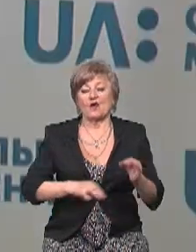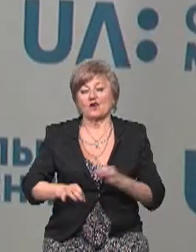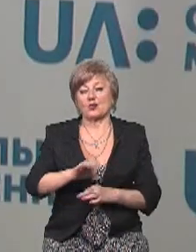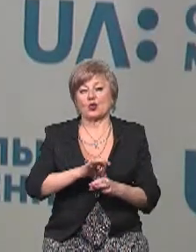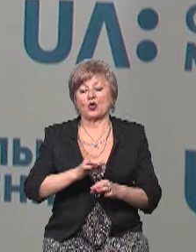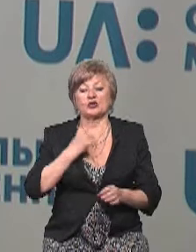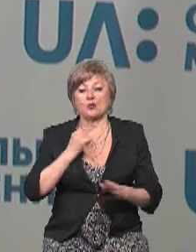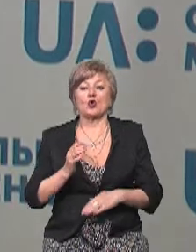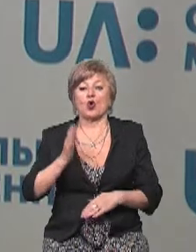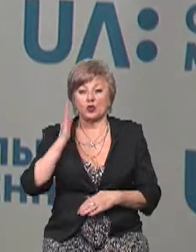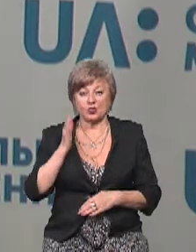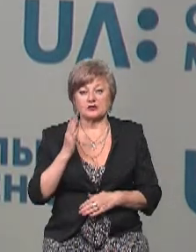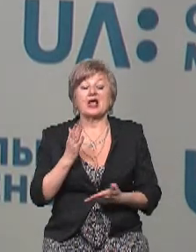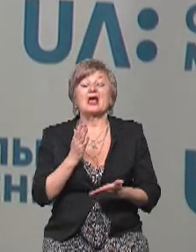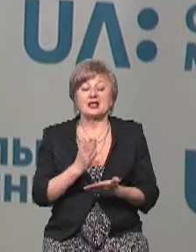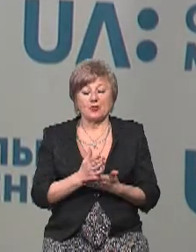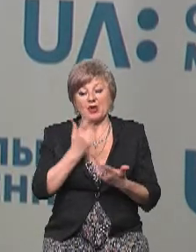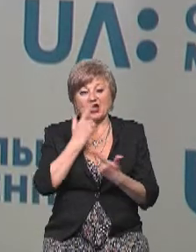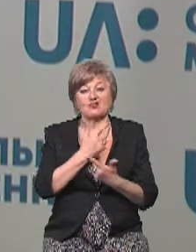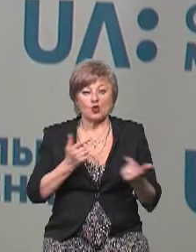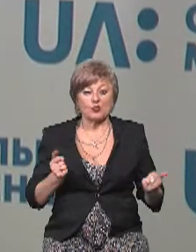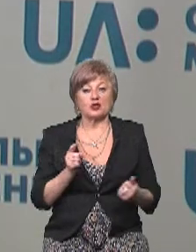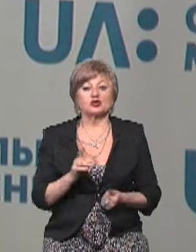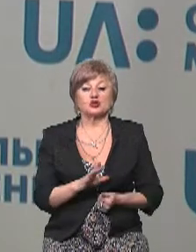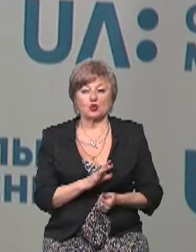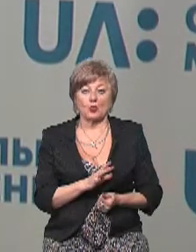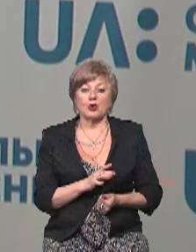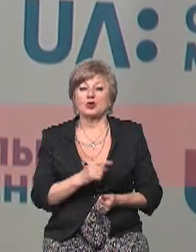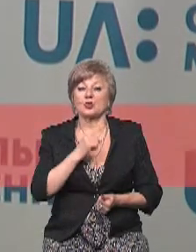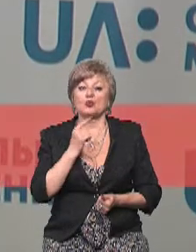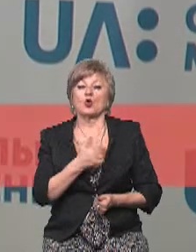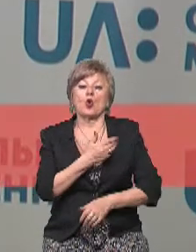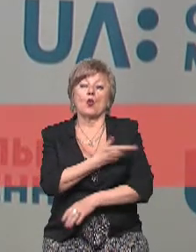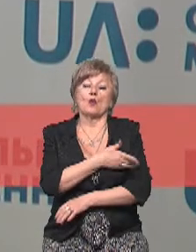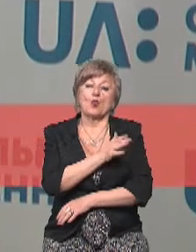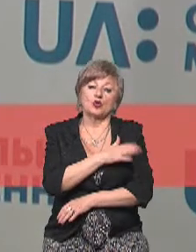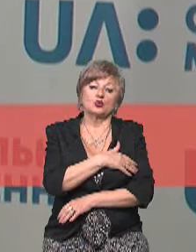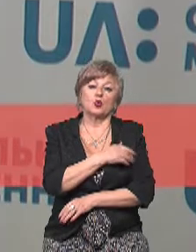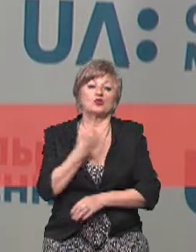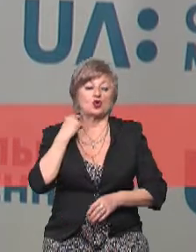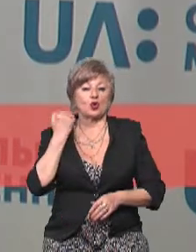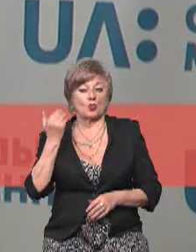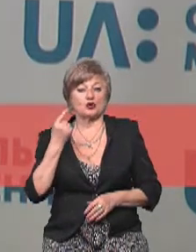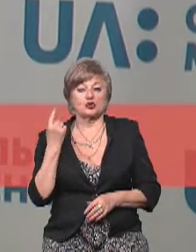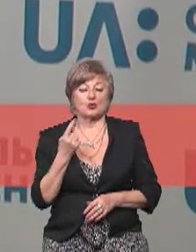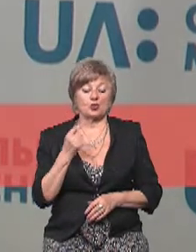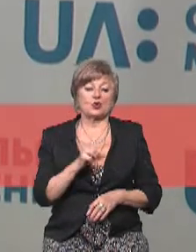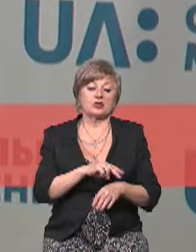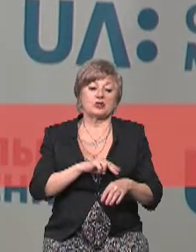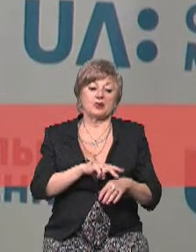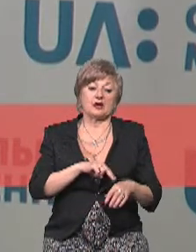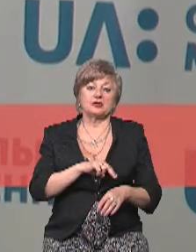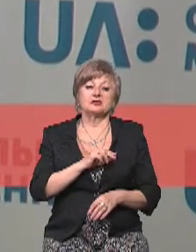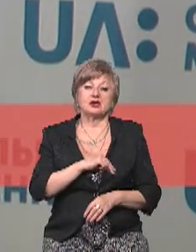проголосований. Також ми маємо інформацію, що було кілька прецедентів у Полтавській та Кропивницькій областях. Там співробітники поліції